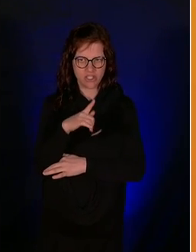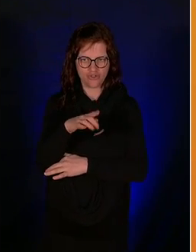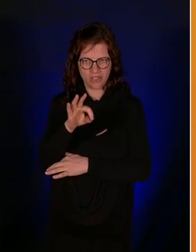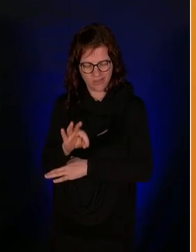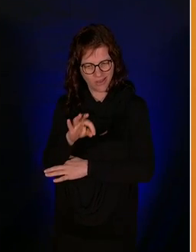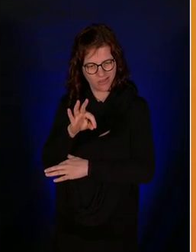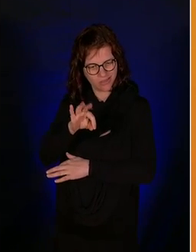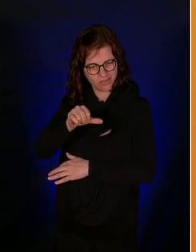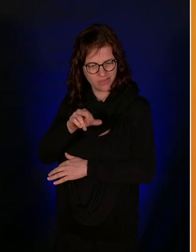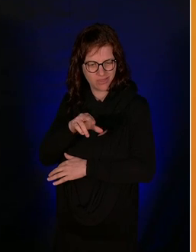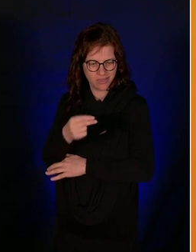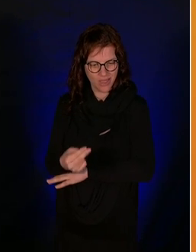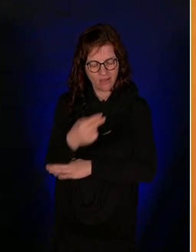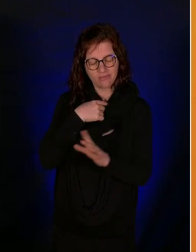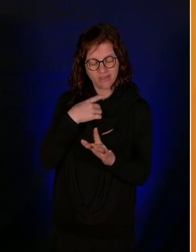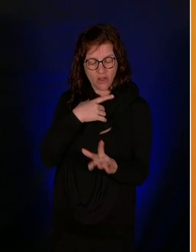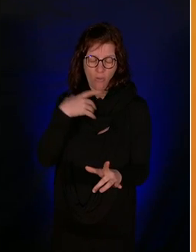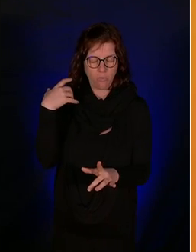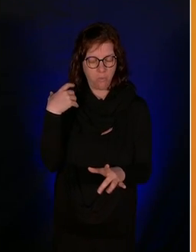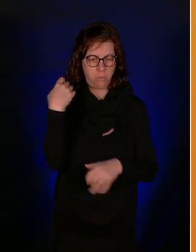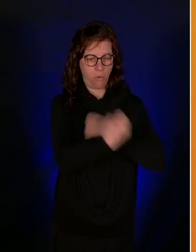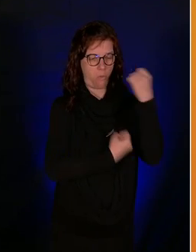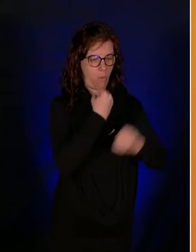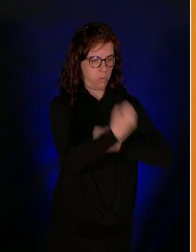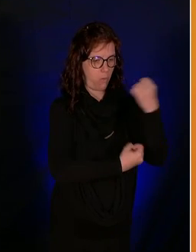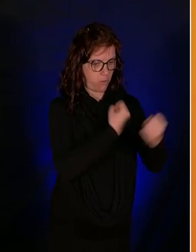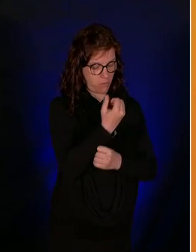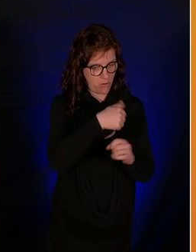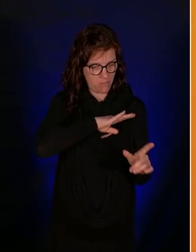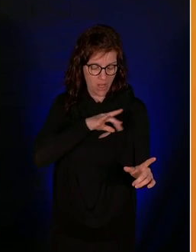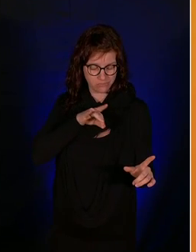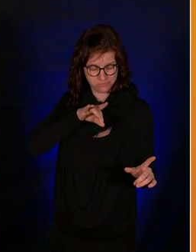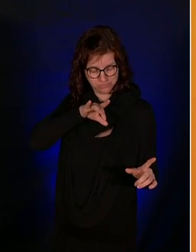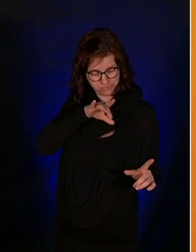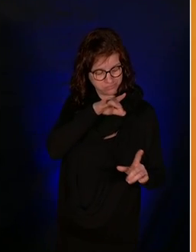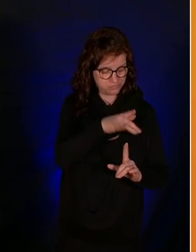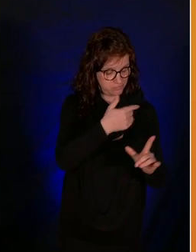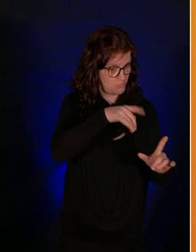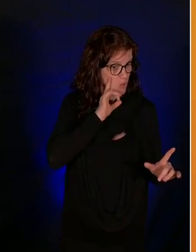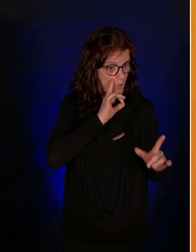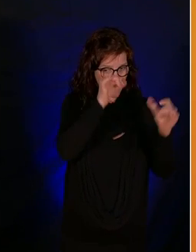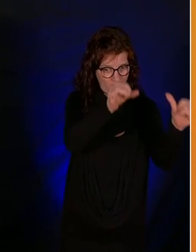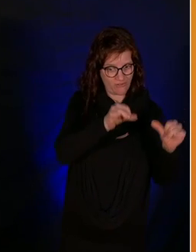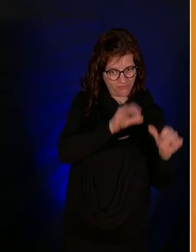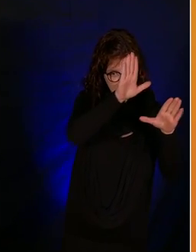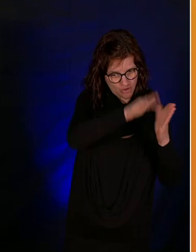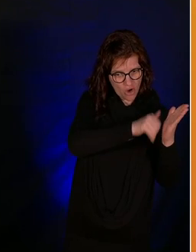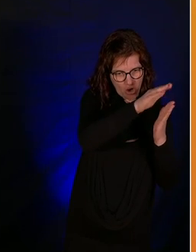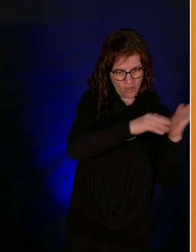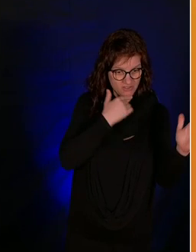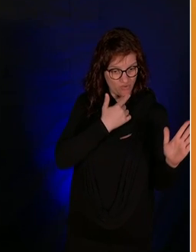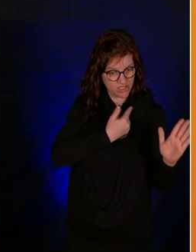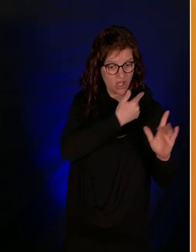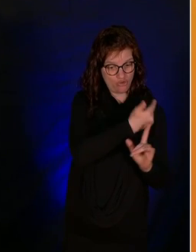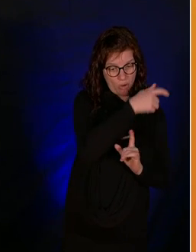groupuscule qui s'appelle Patria Albigès, alors qu'il était en train de coller des affiches de la CGT dans sa ville. Ils étaient 2, ils se sont fait tomber dessus à 6.